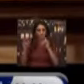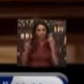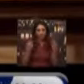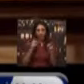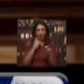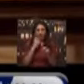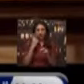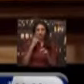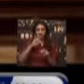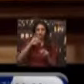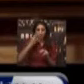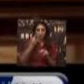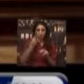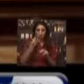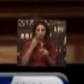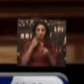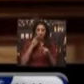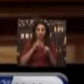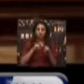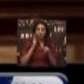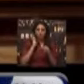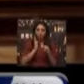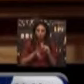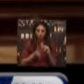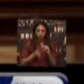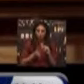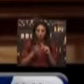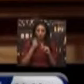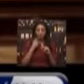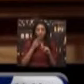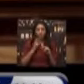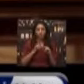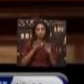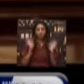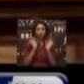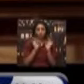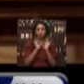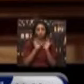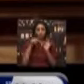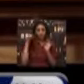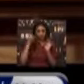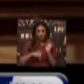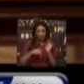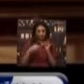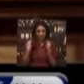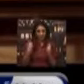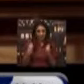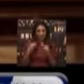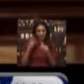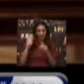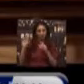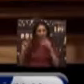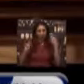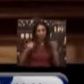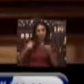موجود الآن؟ يعني لما لو عملنا هذا الفيلم الفيرجن بنسخة 2013 هل هيكون مقبول؟